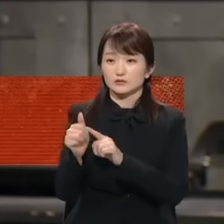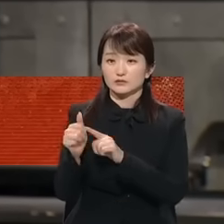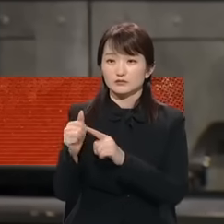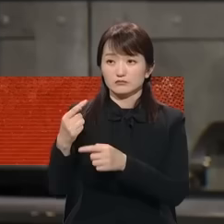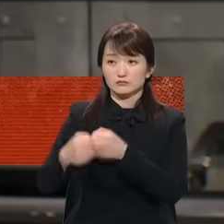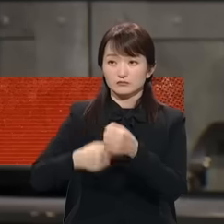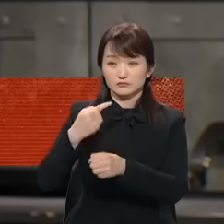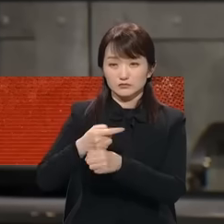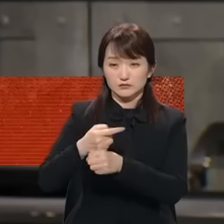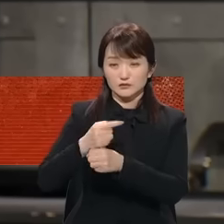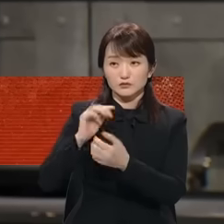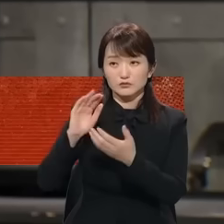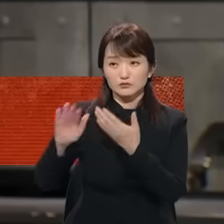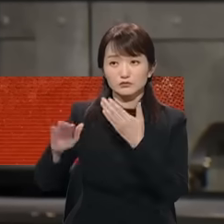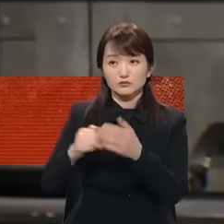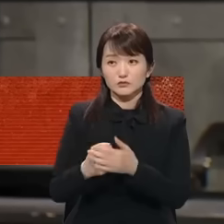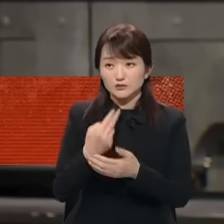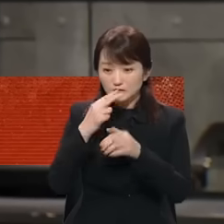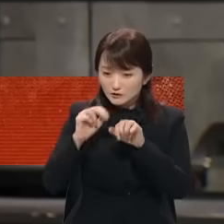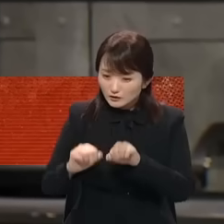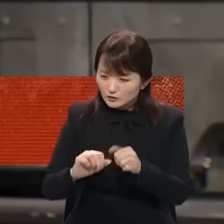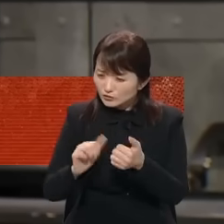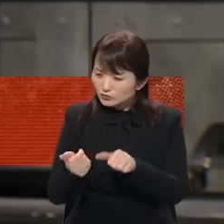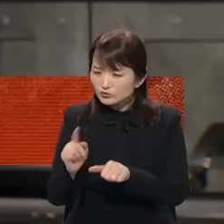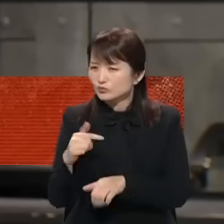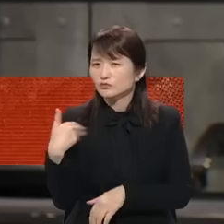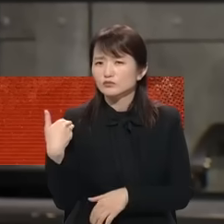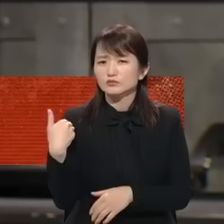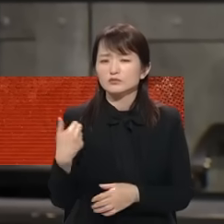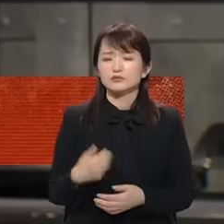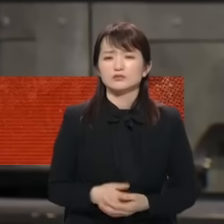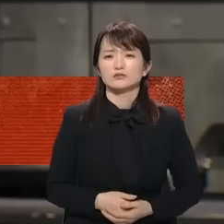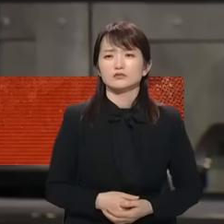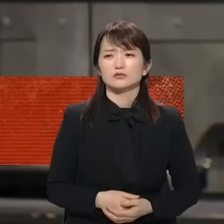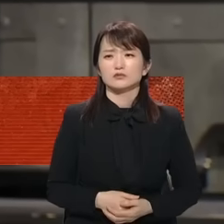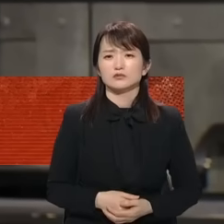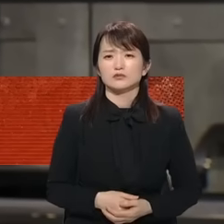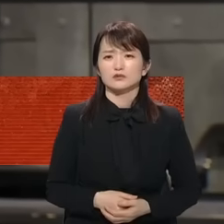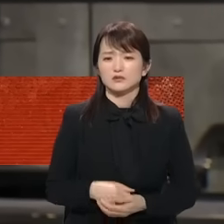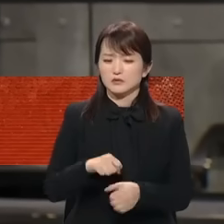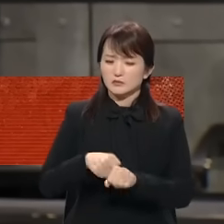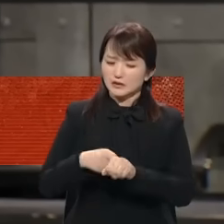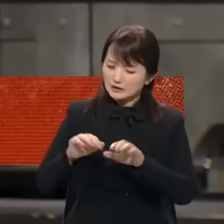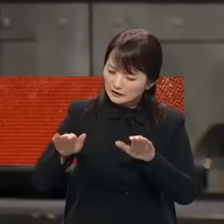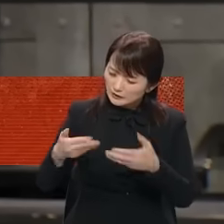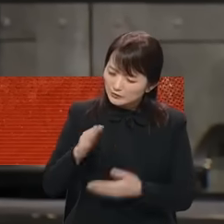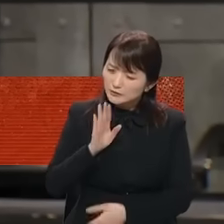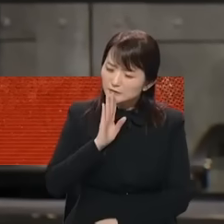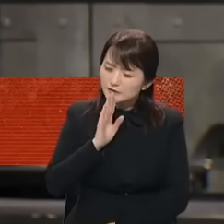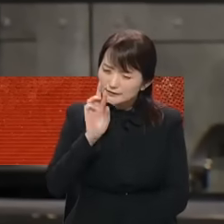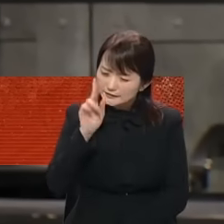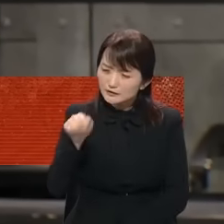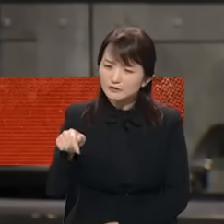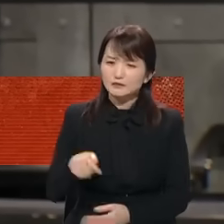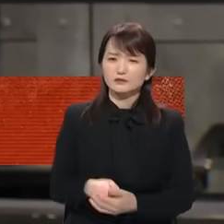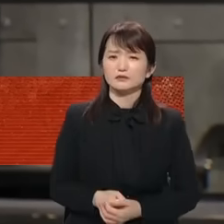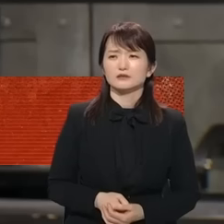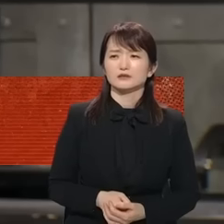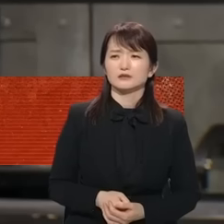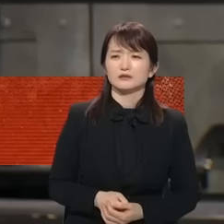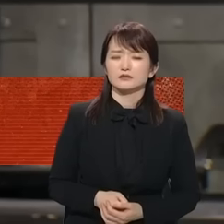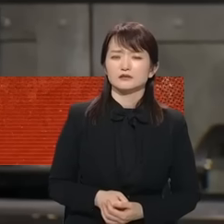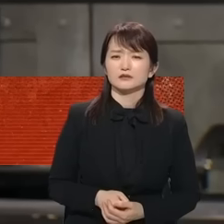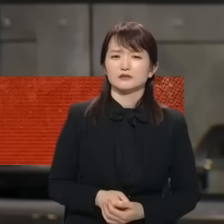6개월 이후에 생존 여부도 불투명할 수도 있는 거거든요 그렇다 하더라도 그렇게까지 감형해 중에 맞느냐 아니면 그 경우에 좀 다르게 봐야